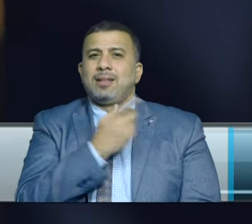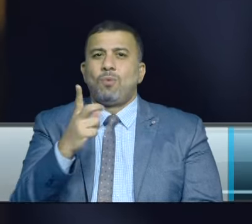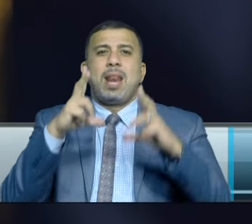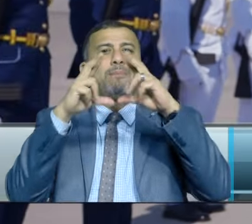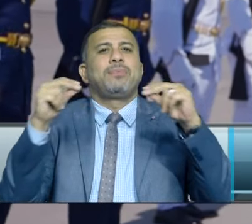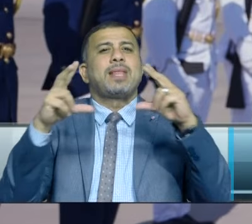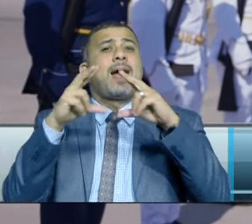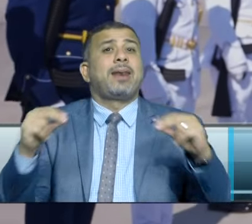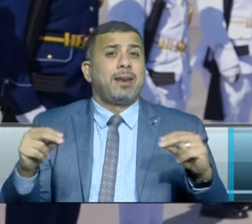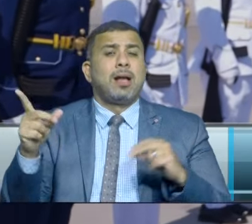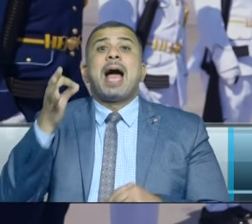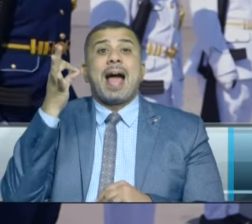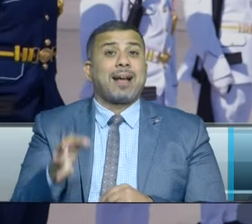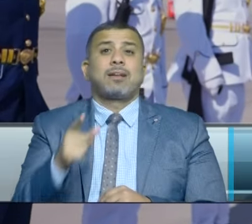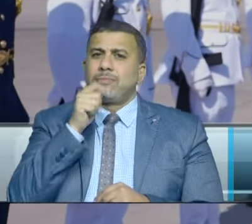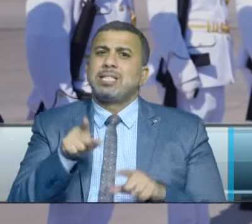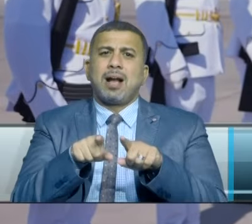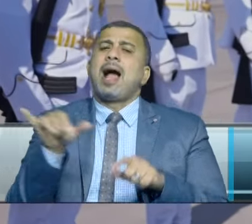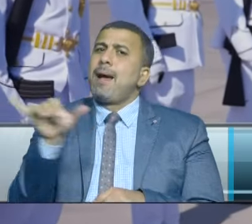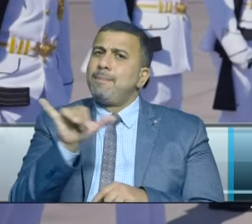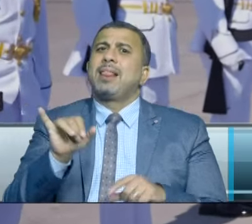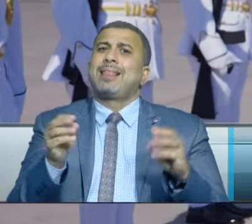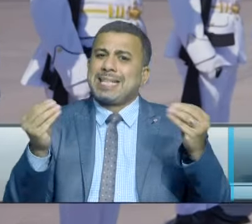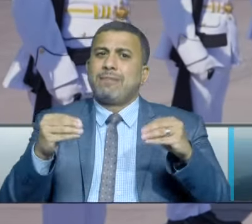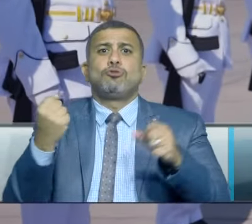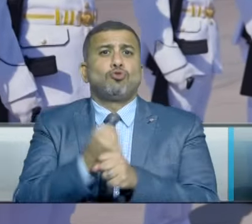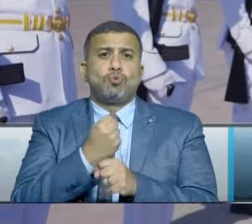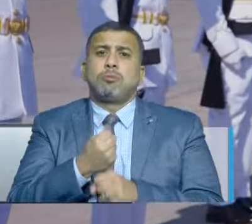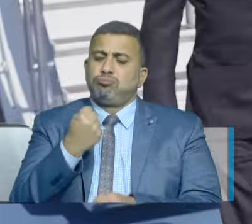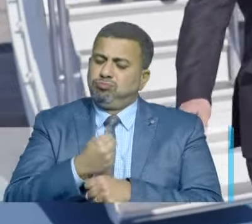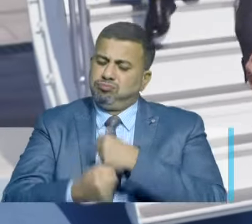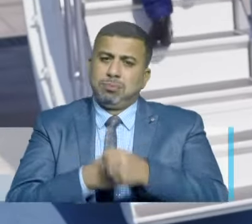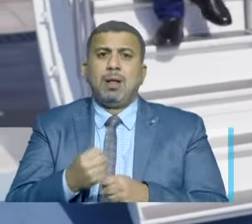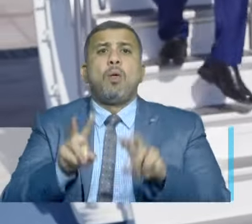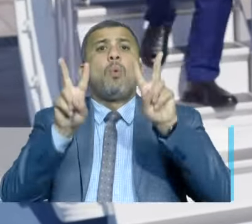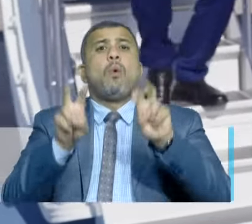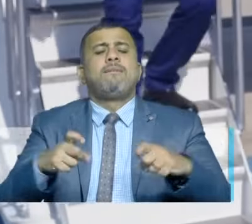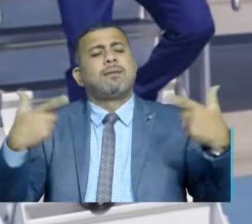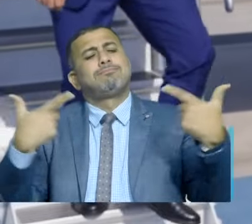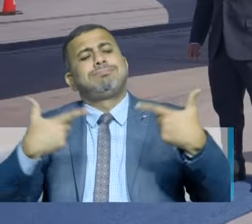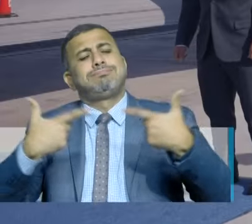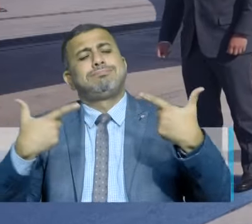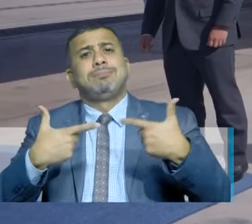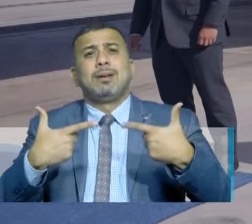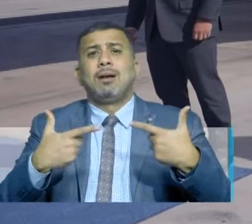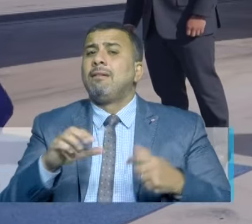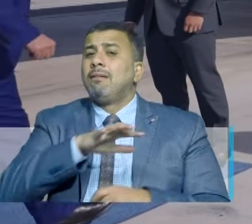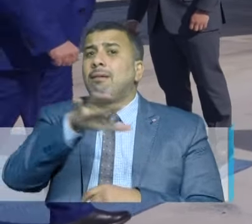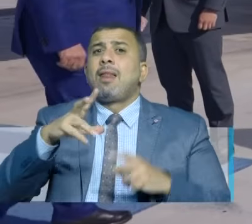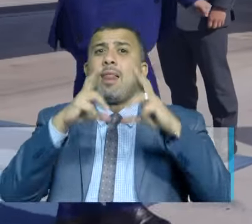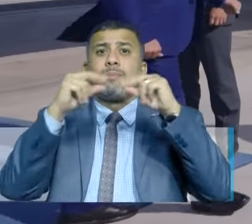غزه ولبنان مؤكدين في هذا السياق اهميه تكثيف الجهود المبذوله لوقف اطلاق النار في القطاع